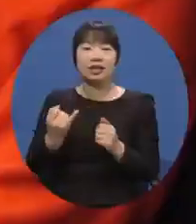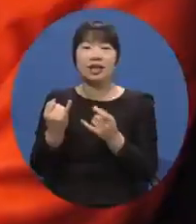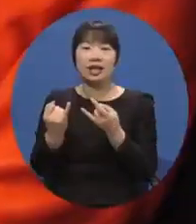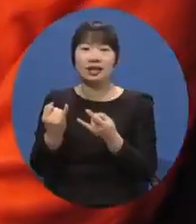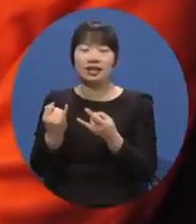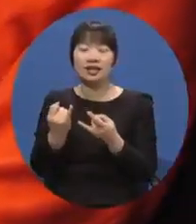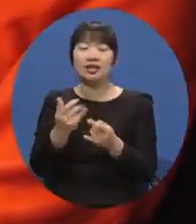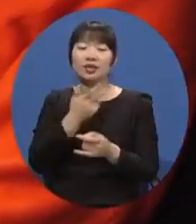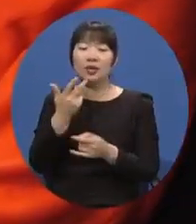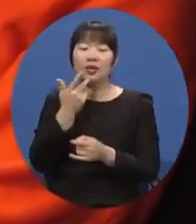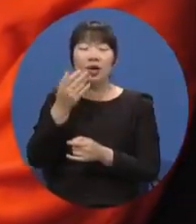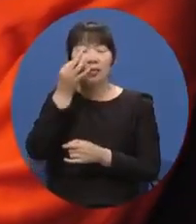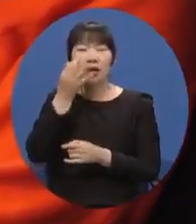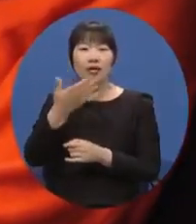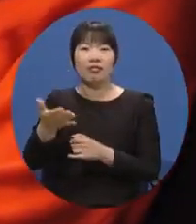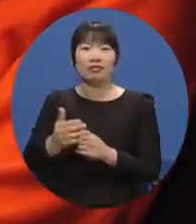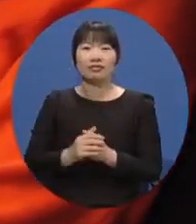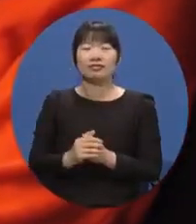거죠.